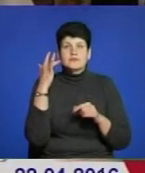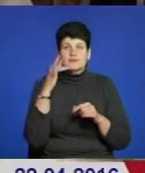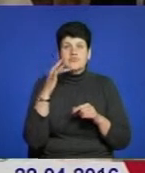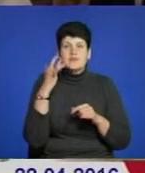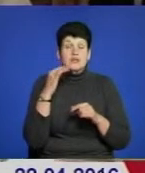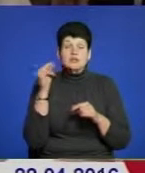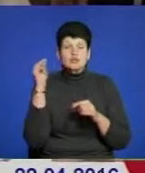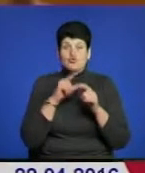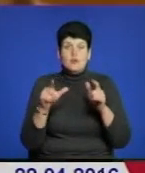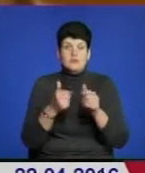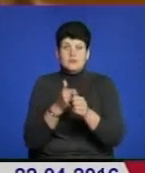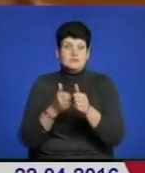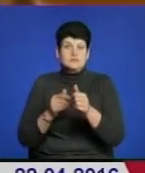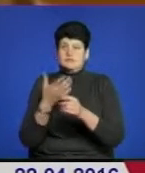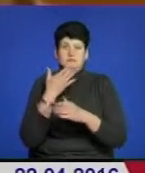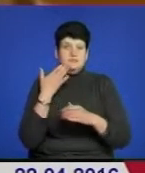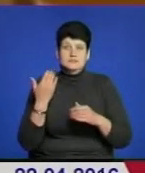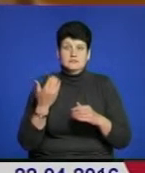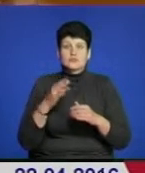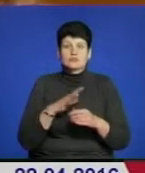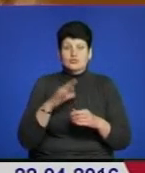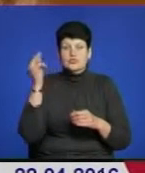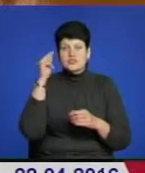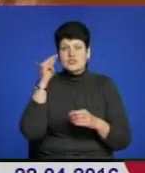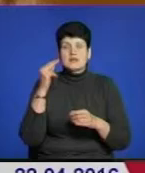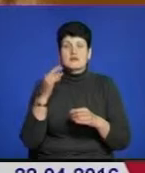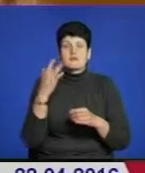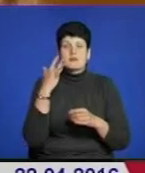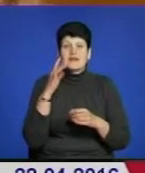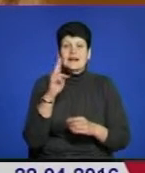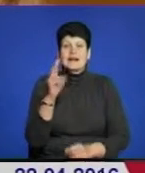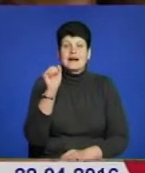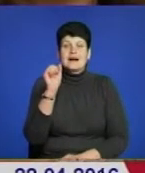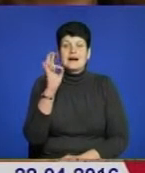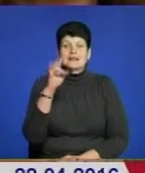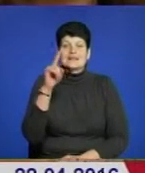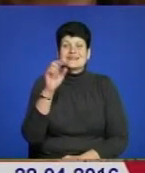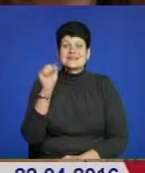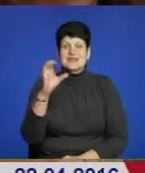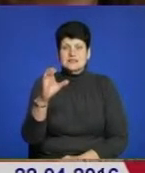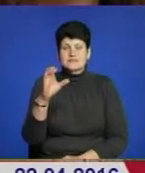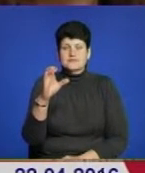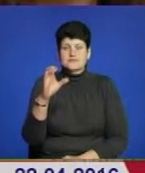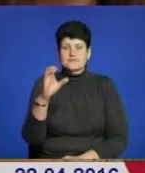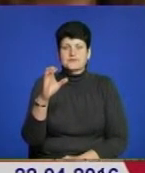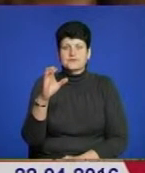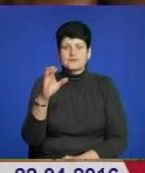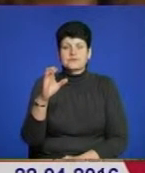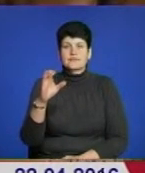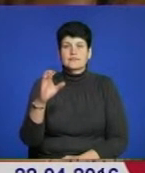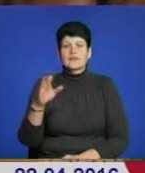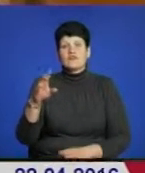не пасуть задніх. Перебував на навчанні в Америці, в Канзасі, навчався в загальній державній